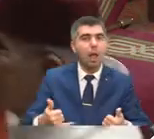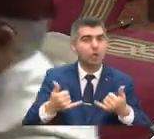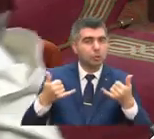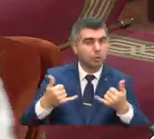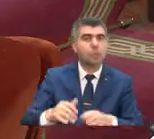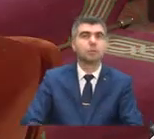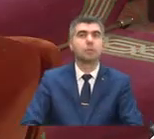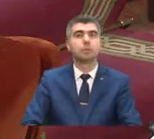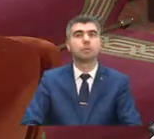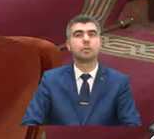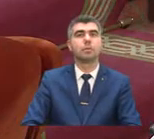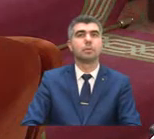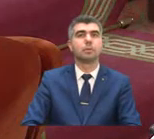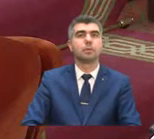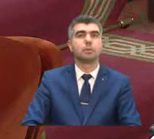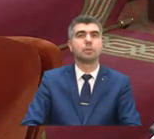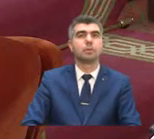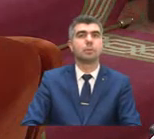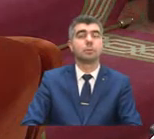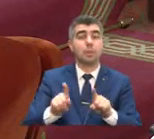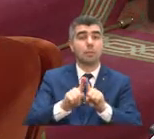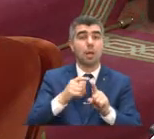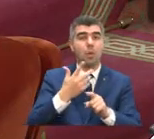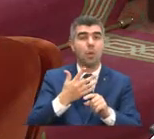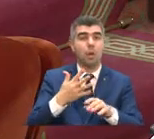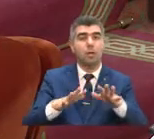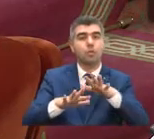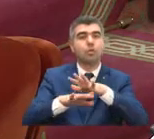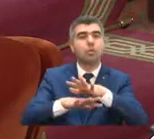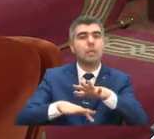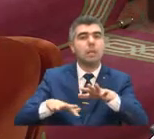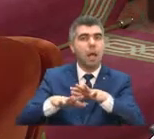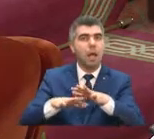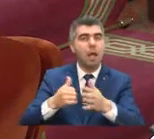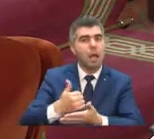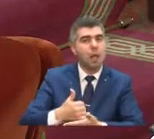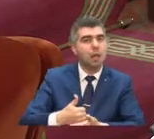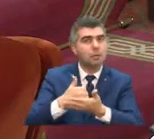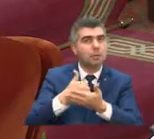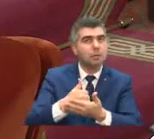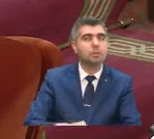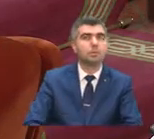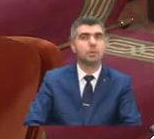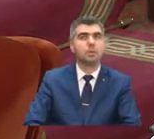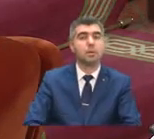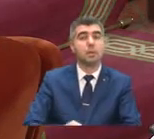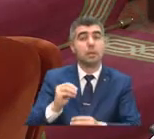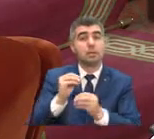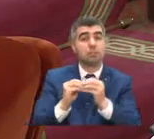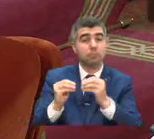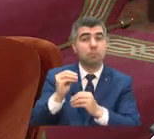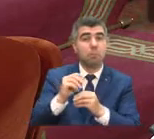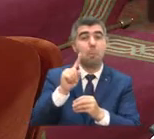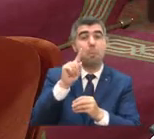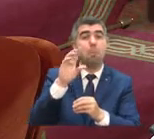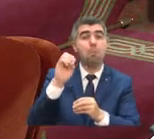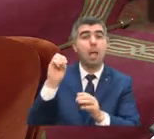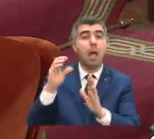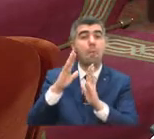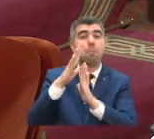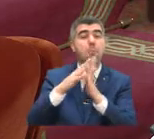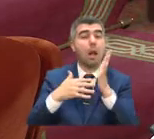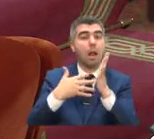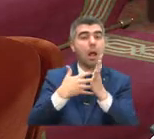فيما يخص المجالات الاجتماعيه. كاين اكثر من 100 برنامج اجتماعي،